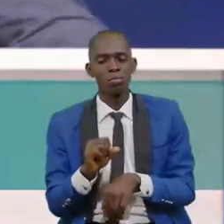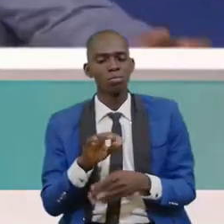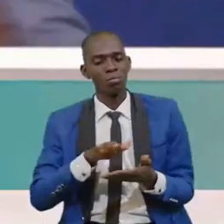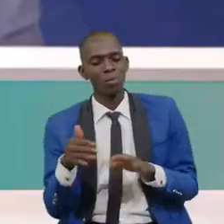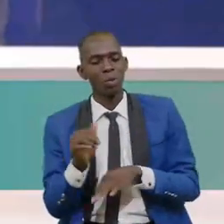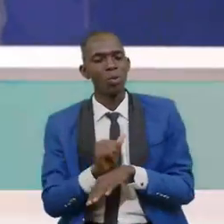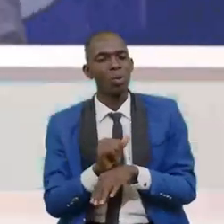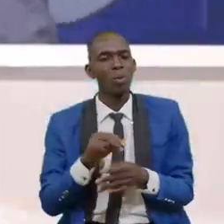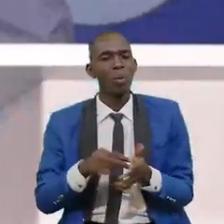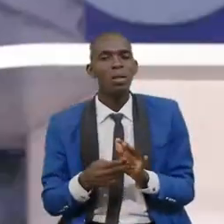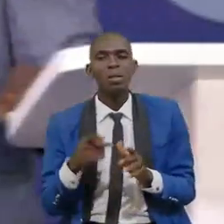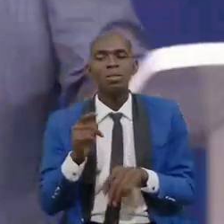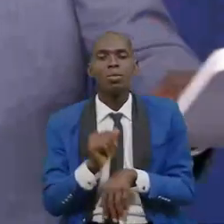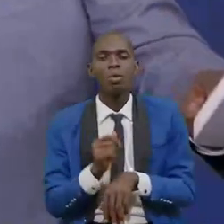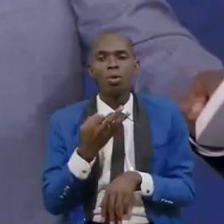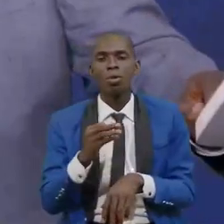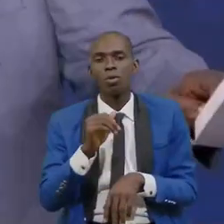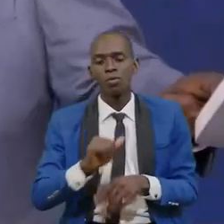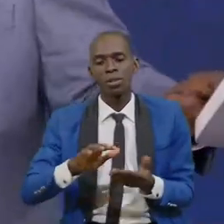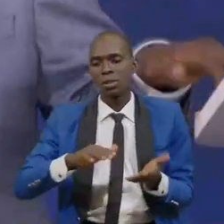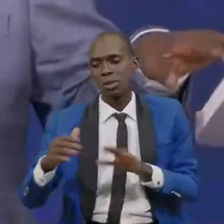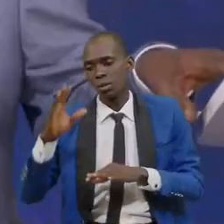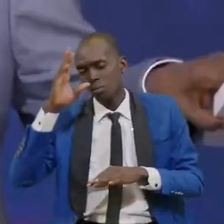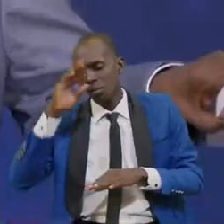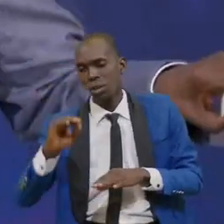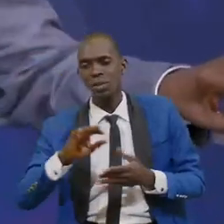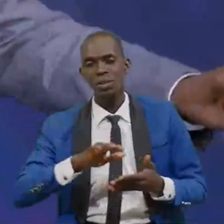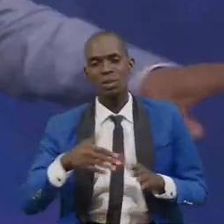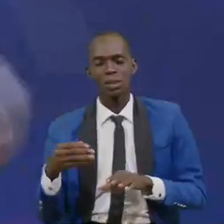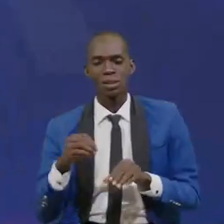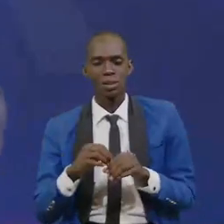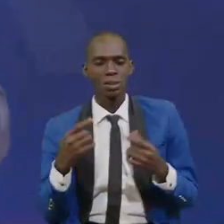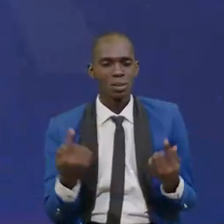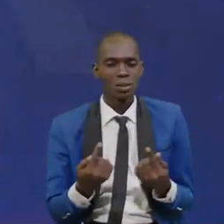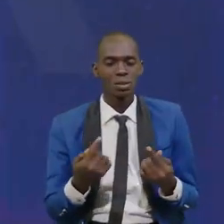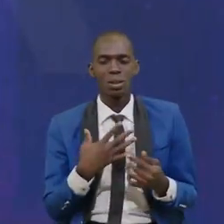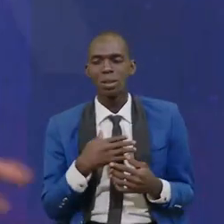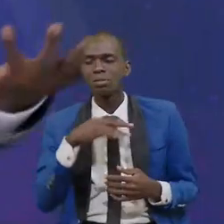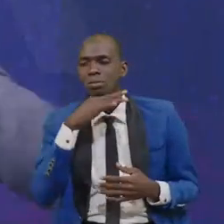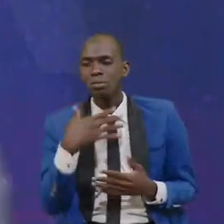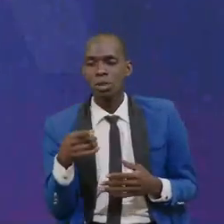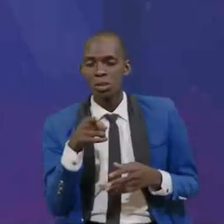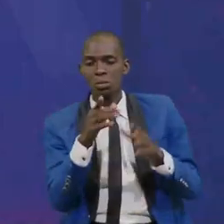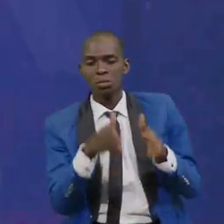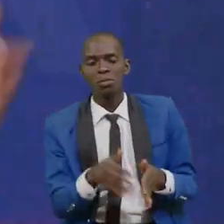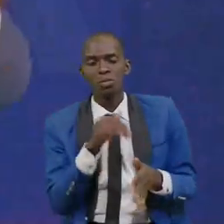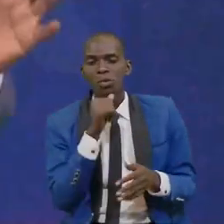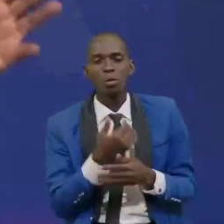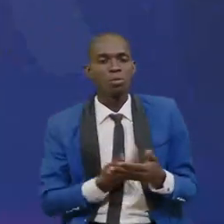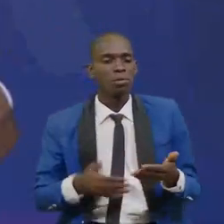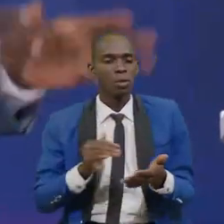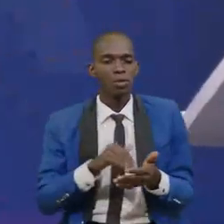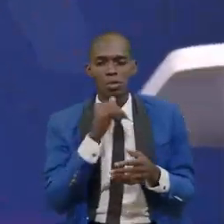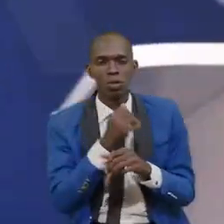mortes? Les œuvres d'un homme mort dans les péchés des offenses. Il n'est pas né de nouveau. Il n'est pas encore la vie en